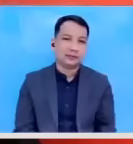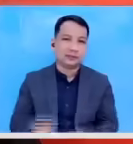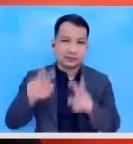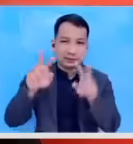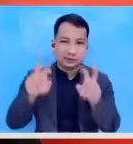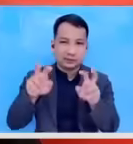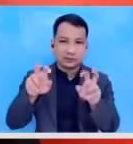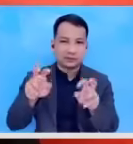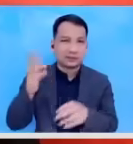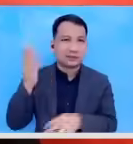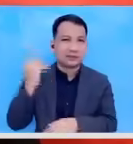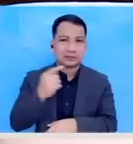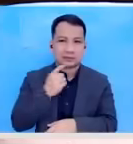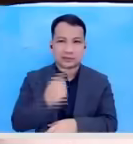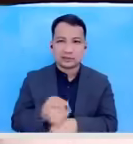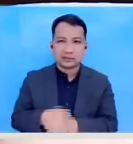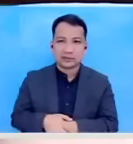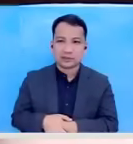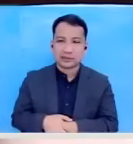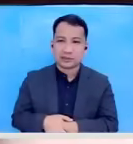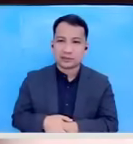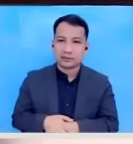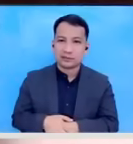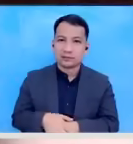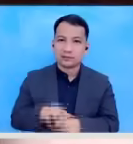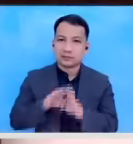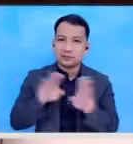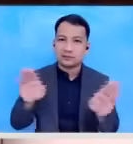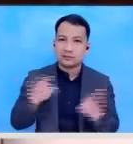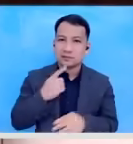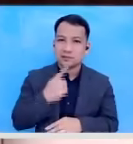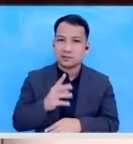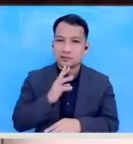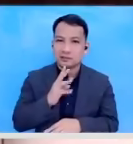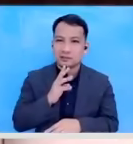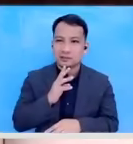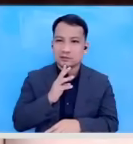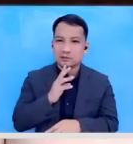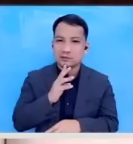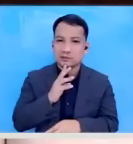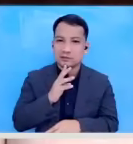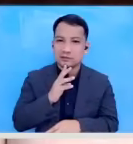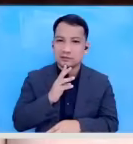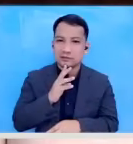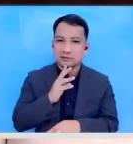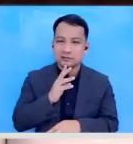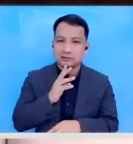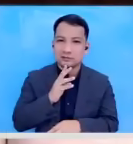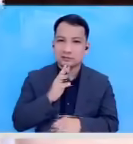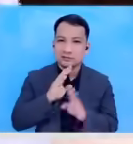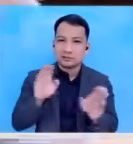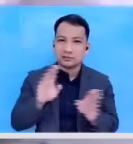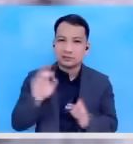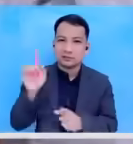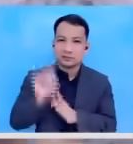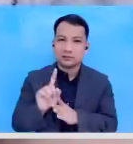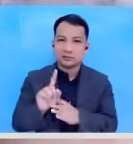niya, when I open my mouth, my mother comes out. Sabi ko, oh my gosh, ngayon ako nakarelate.